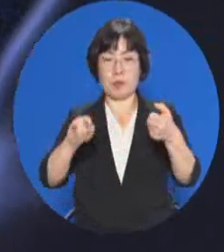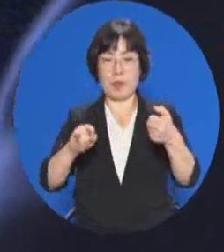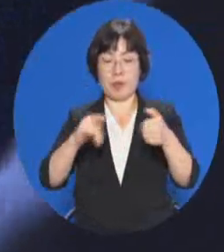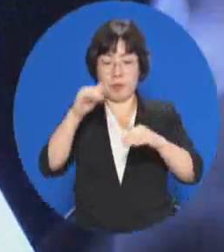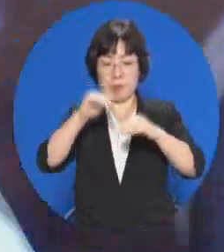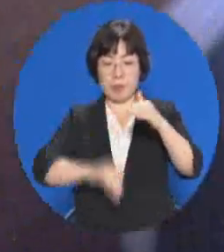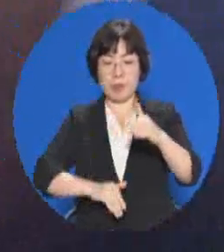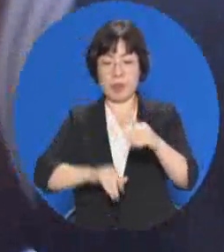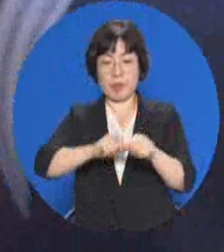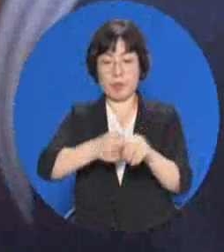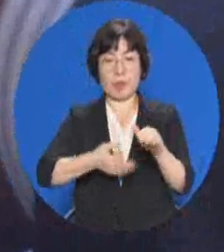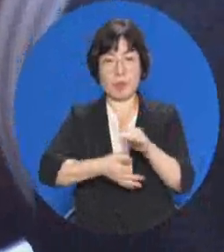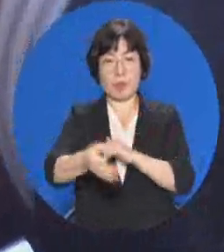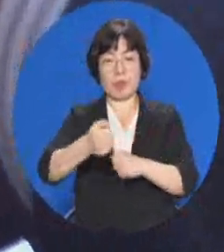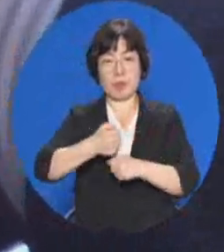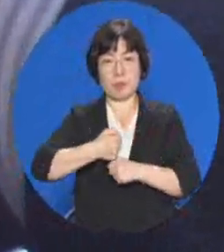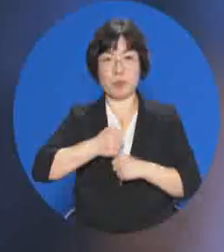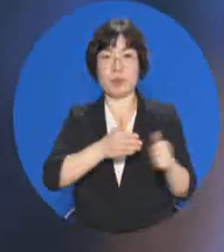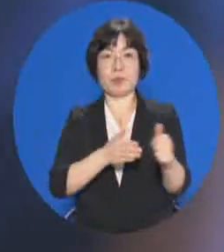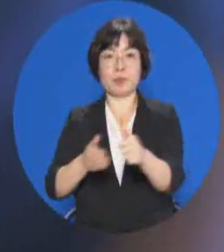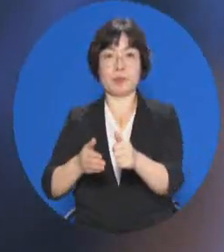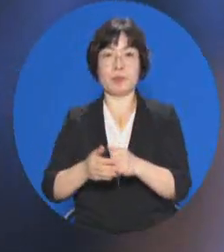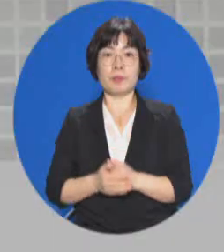과태료가 부과된다며 주의를 당부했습니다.